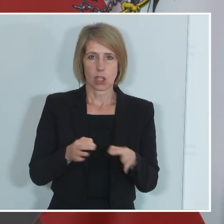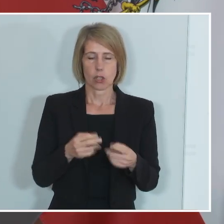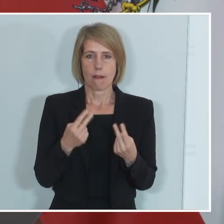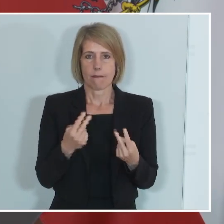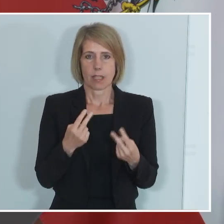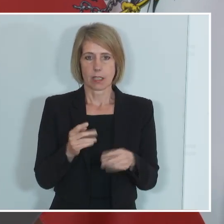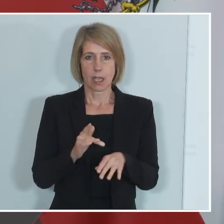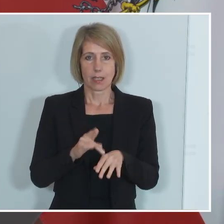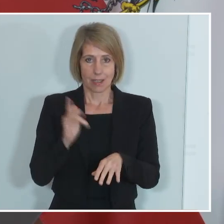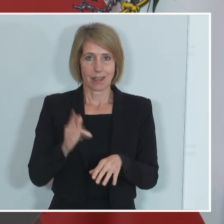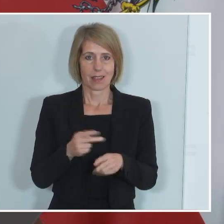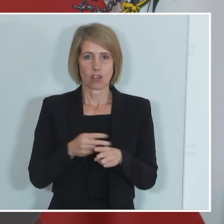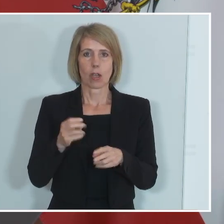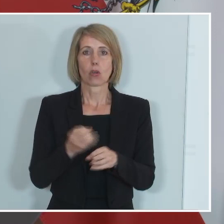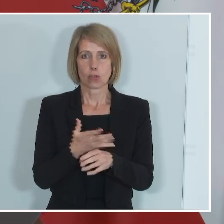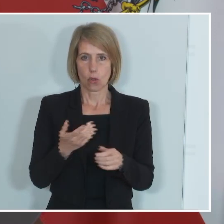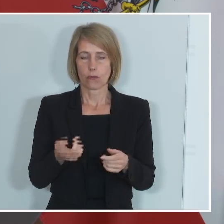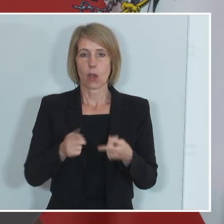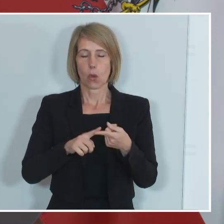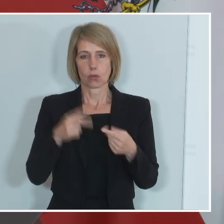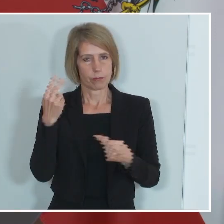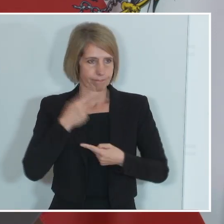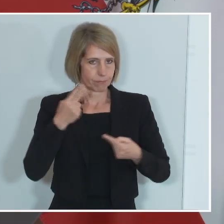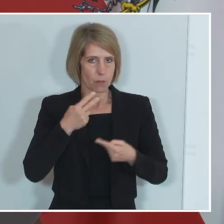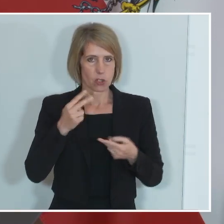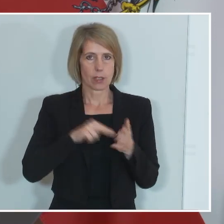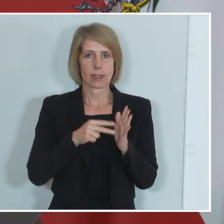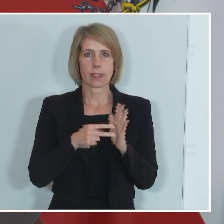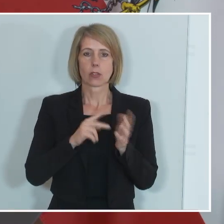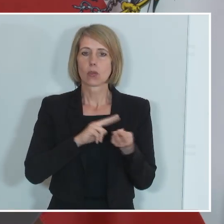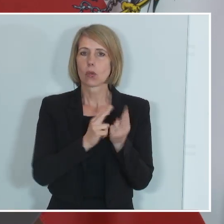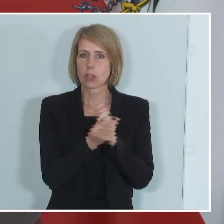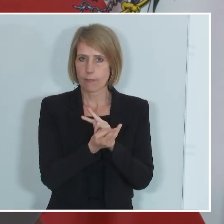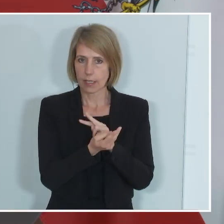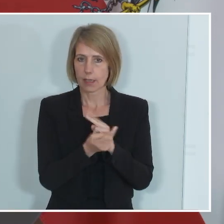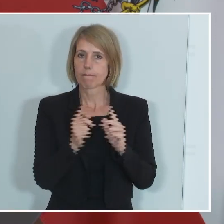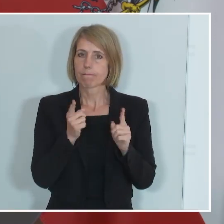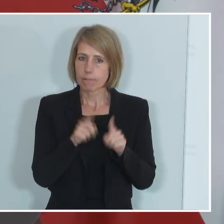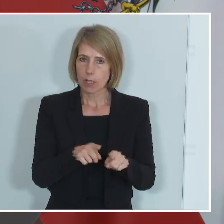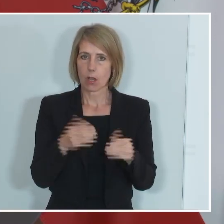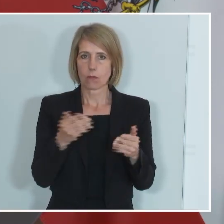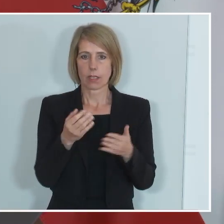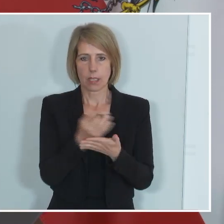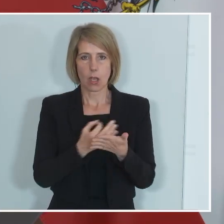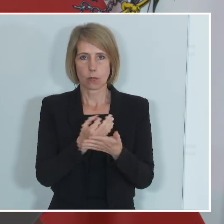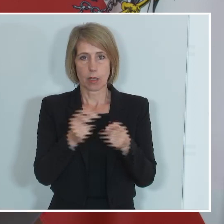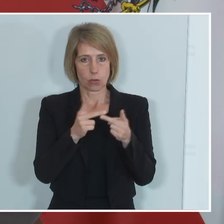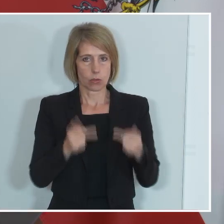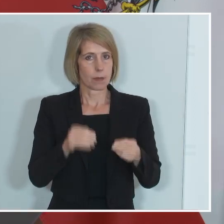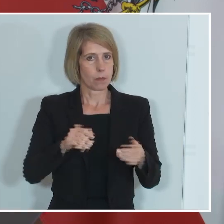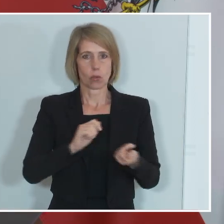kritischer Rohstoffe und natürlich den technologischen Wandel, aber auch die entsprechenden